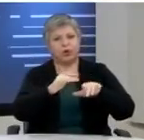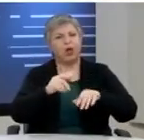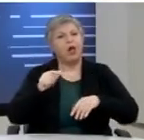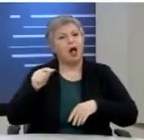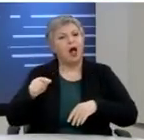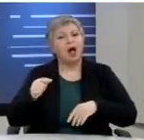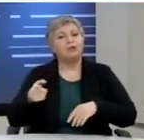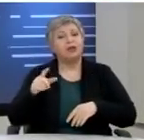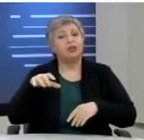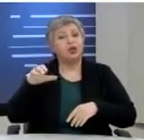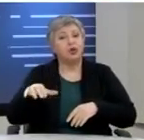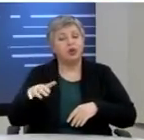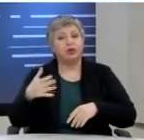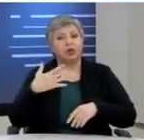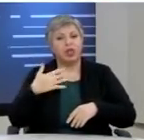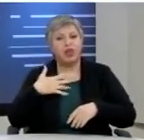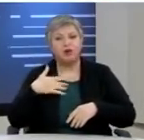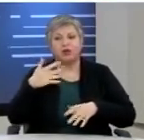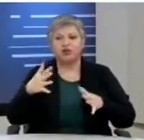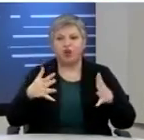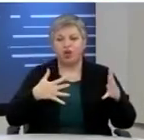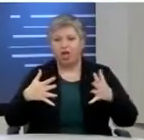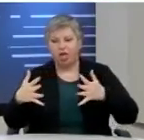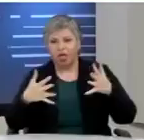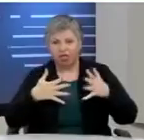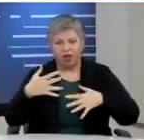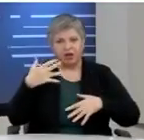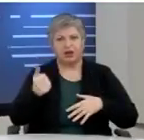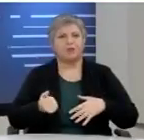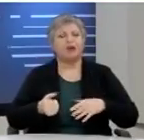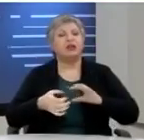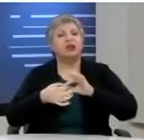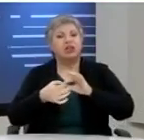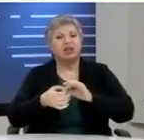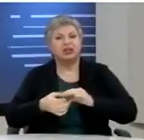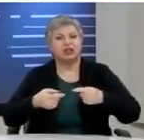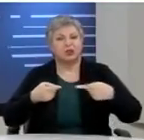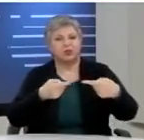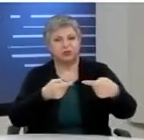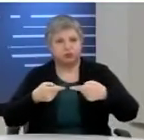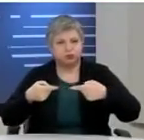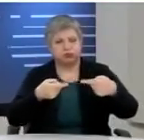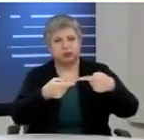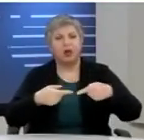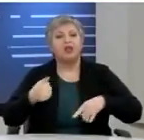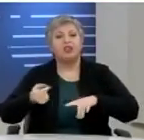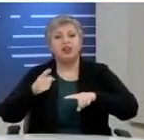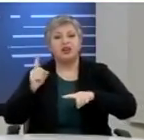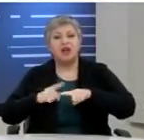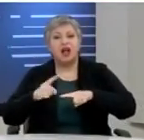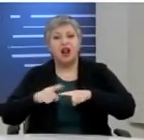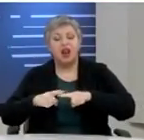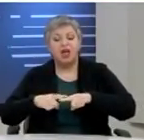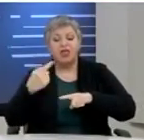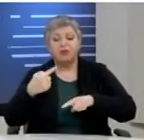τη διαιώνιση της αστάθειας στα Βαλκάνια, τη διαιώνιση αυτής της διένεξης και την αποδυνάμωση του ρόλου της Ελλάδας στην ευρύτερη